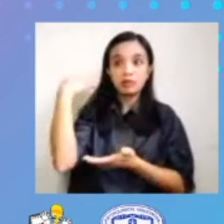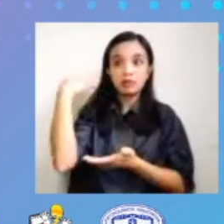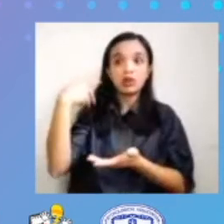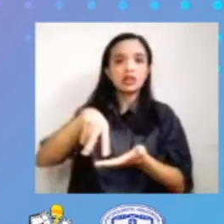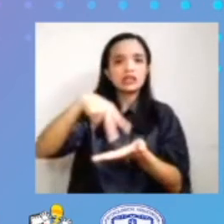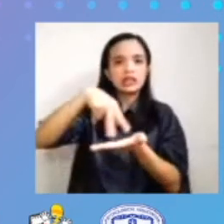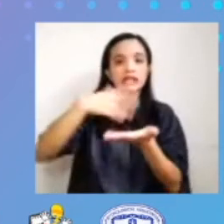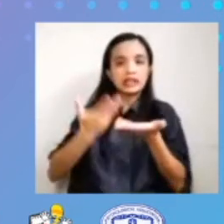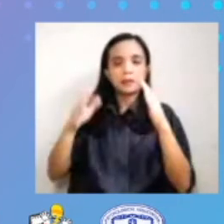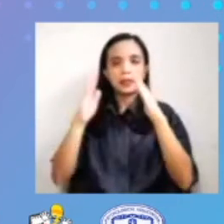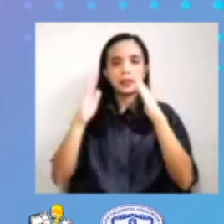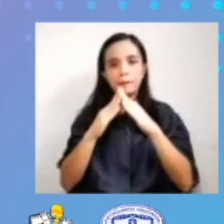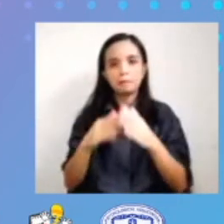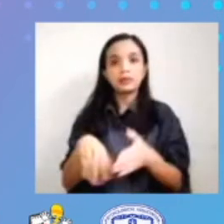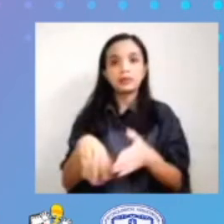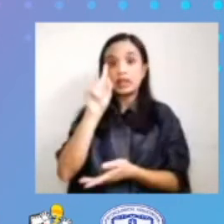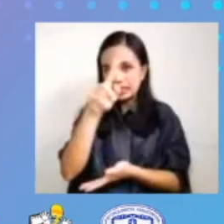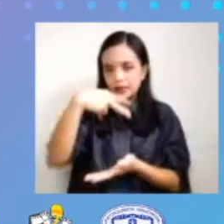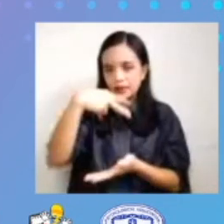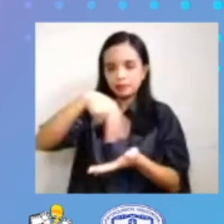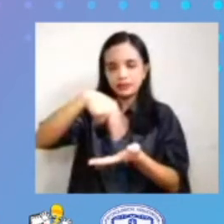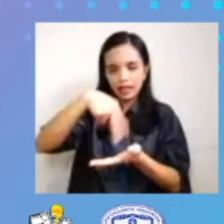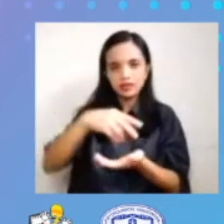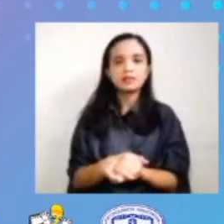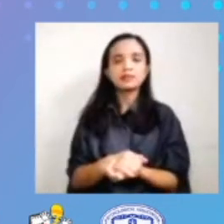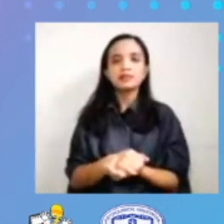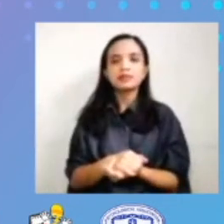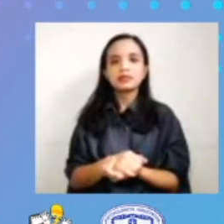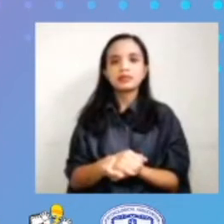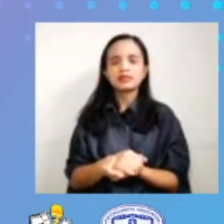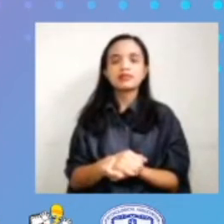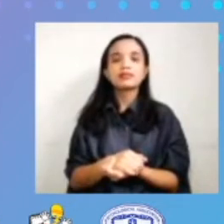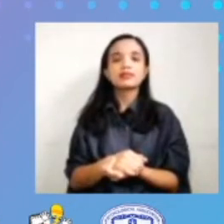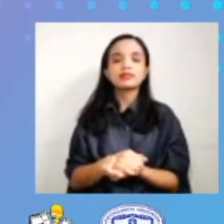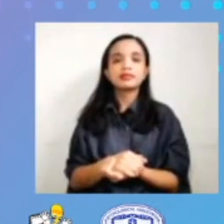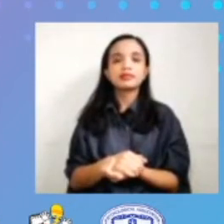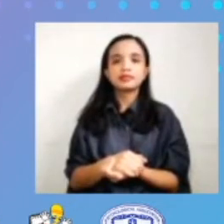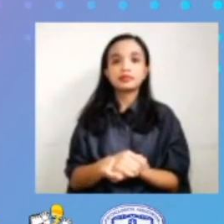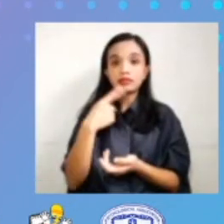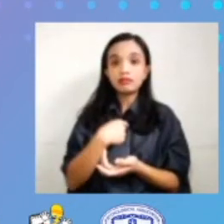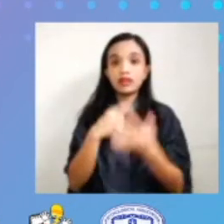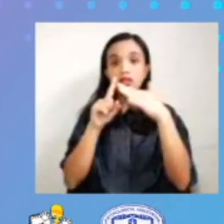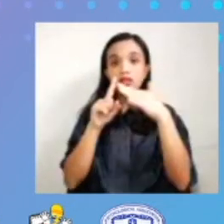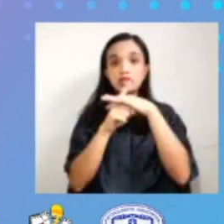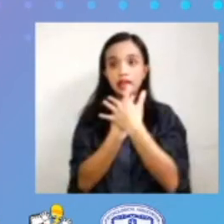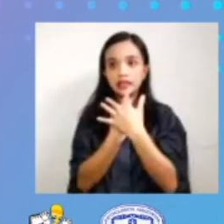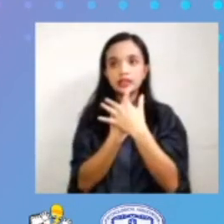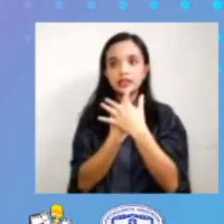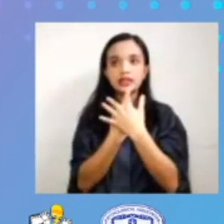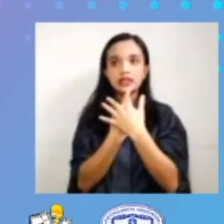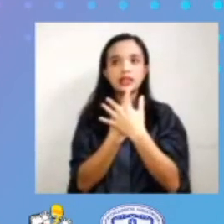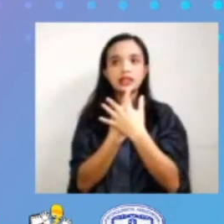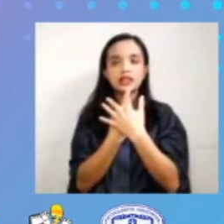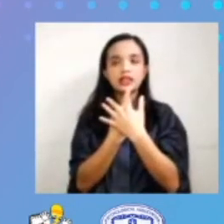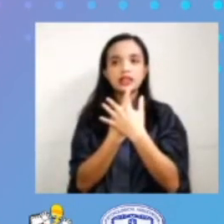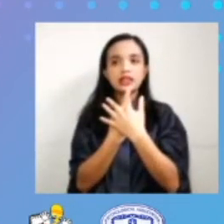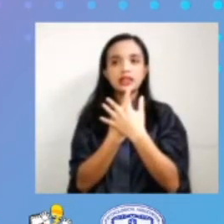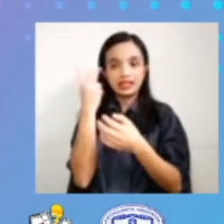it gives a pleasure to your body. And if it gives pleasure to your body, the mind follows.